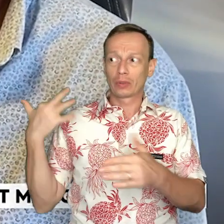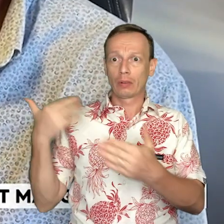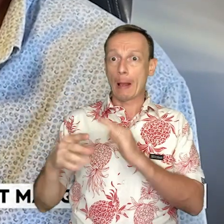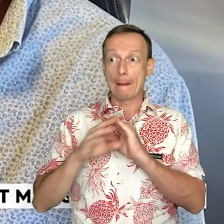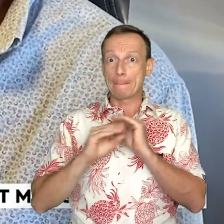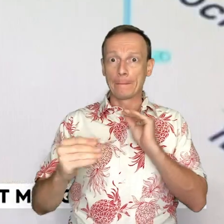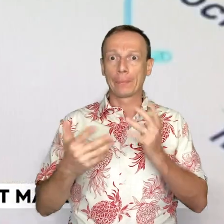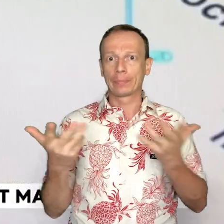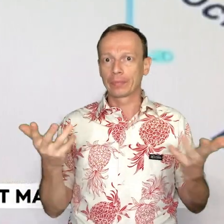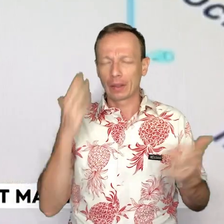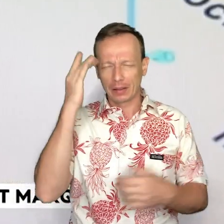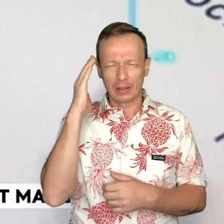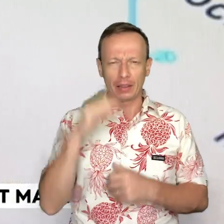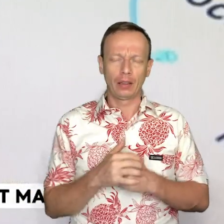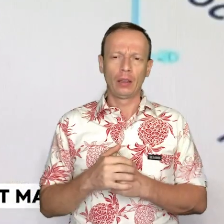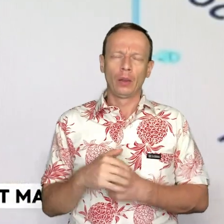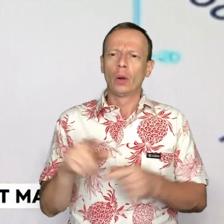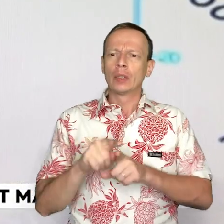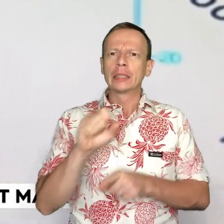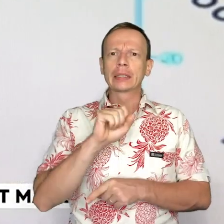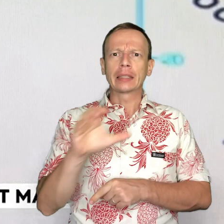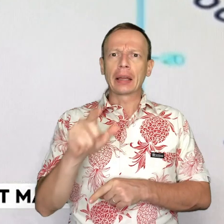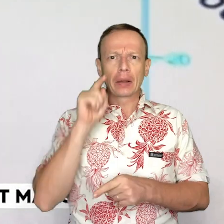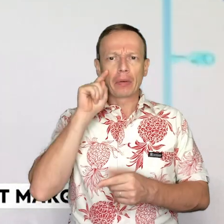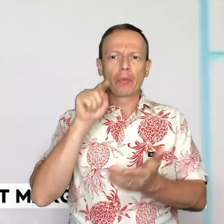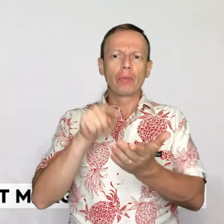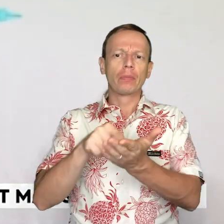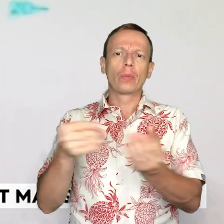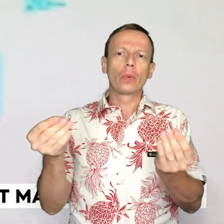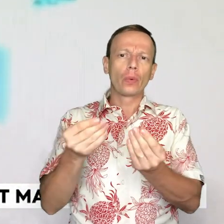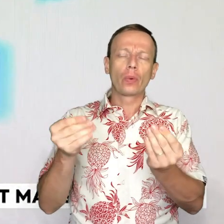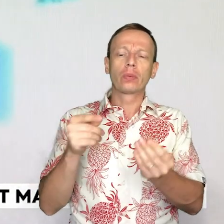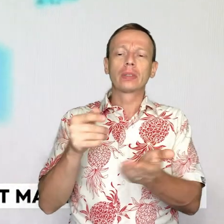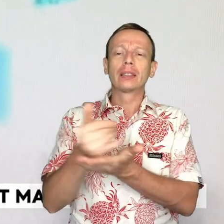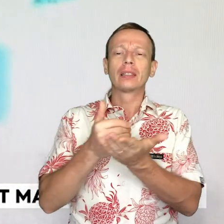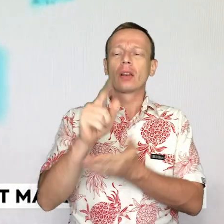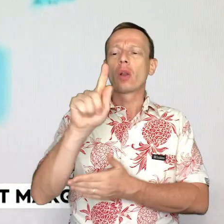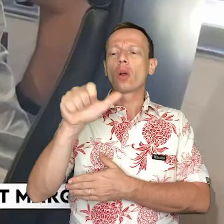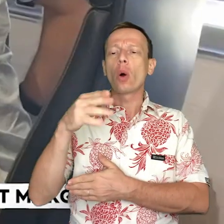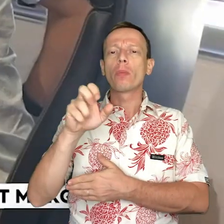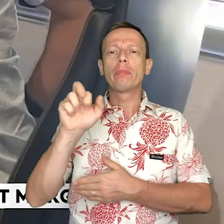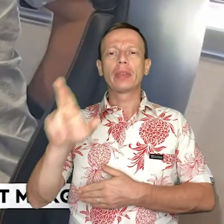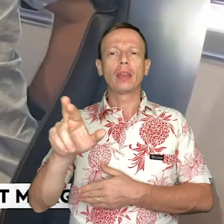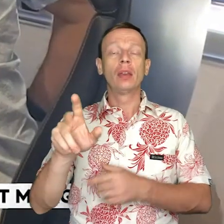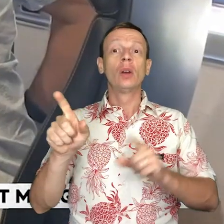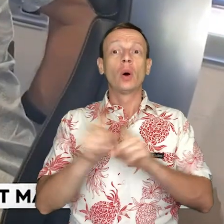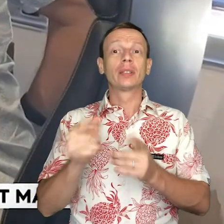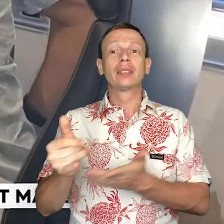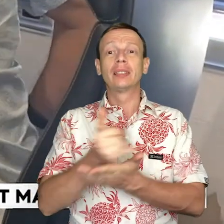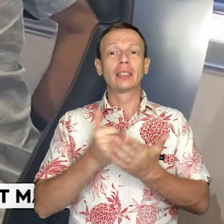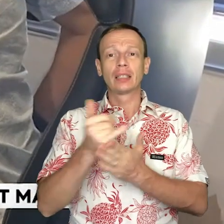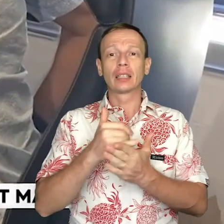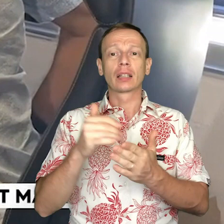les sols. Cette sécheresse relative, on la remarque aussi sur les Gambiers